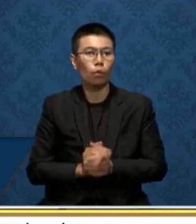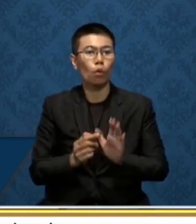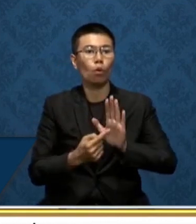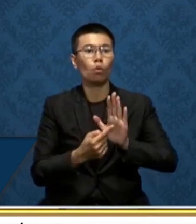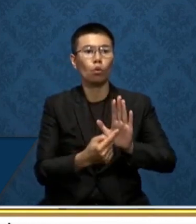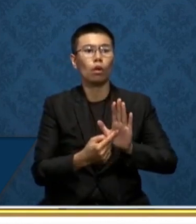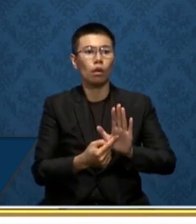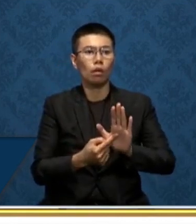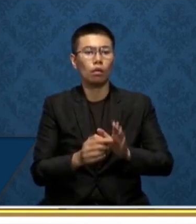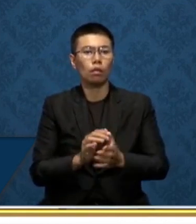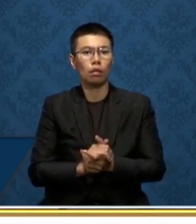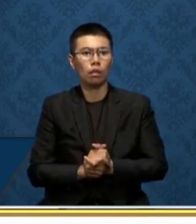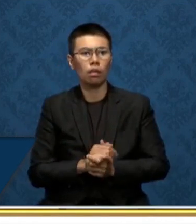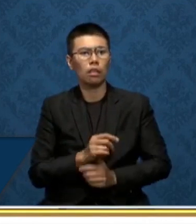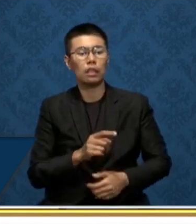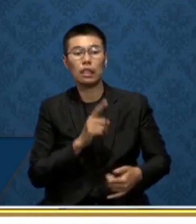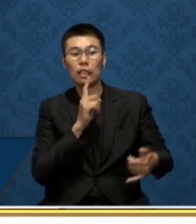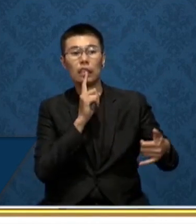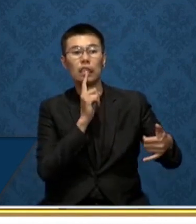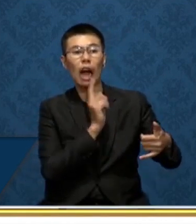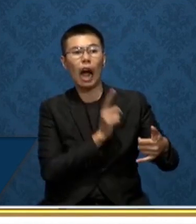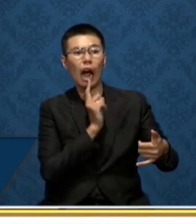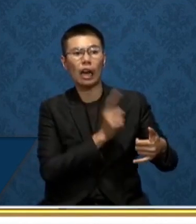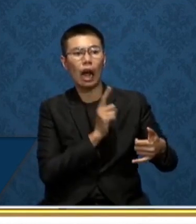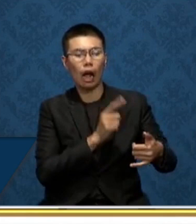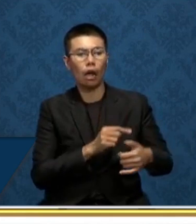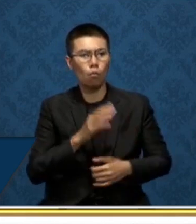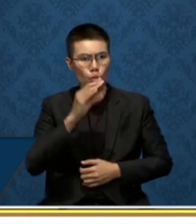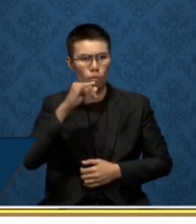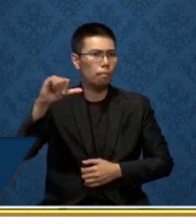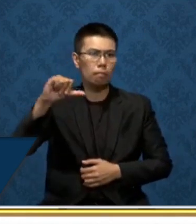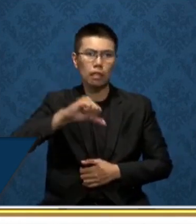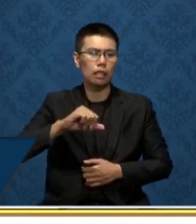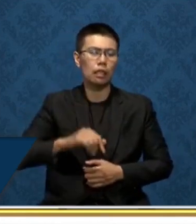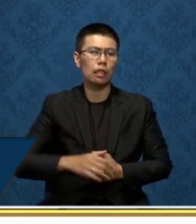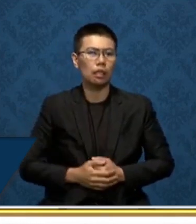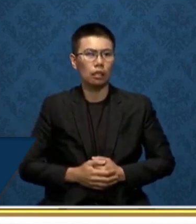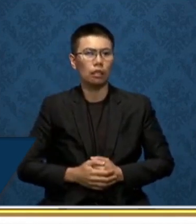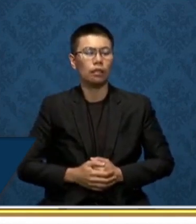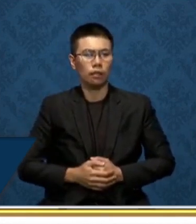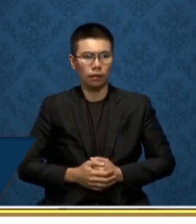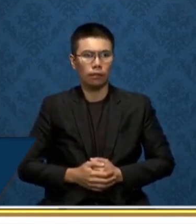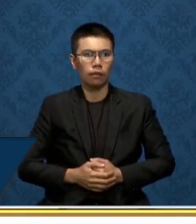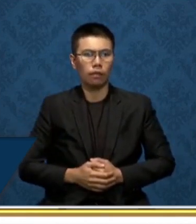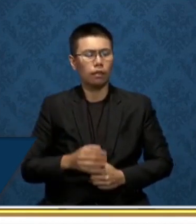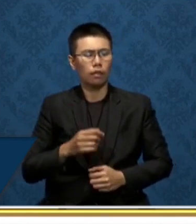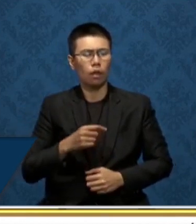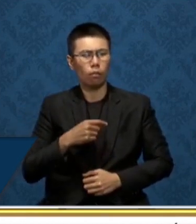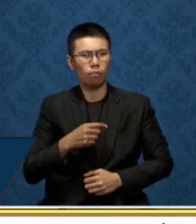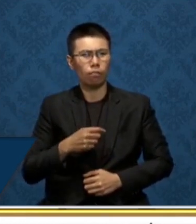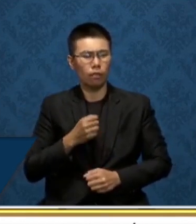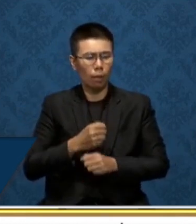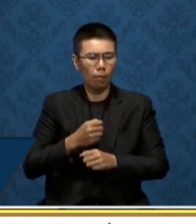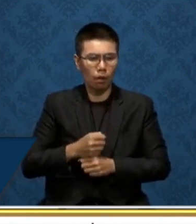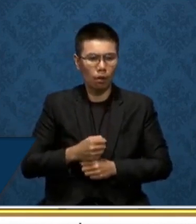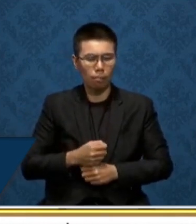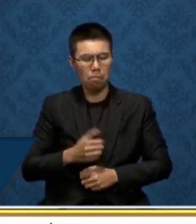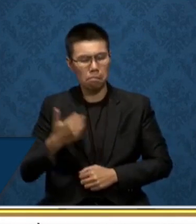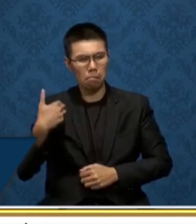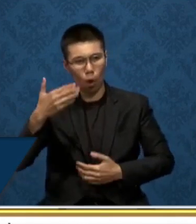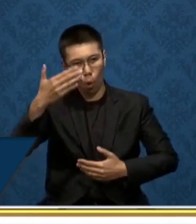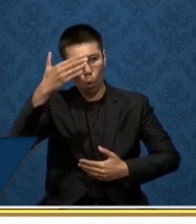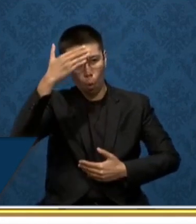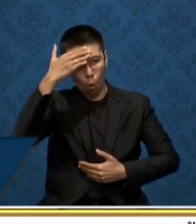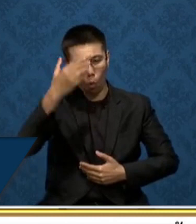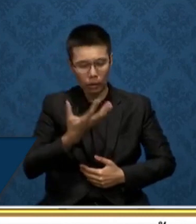ด้อยค่าการด่าด้วยถ้อยคำหยาบคายนะครับการทำร้ายจิตใจซึ่งตรงนี้ก็ทำให้เกิดโรคซึมเศร้าได้นะครับ